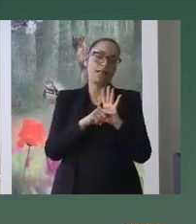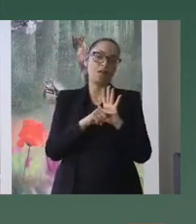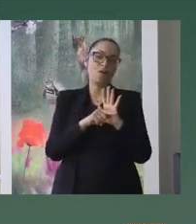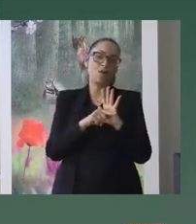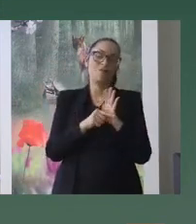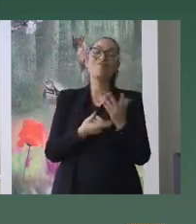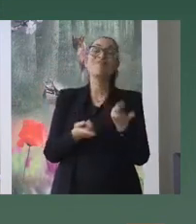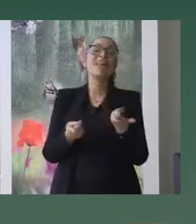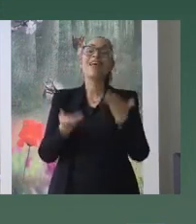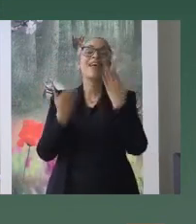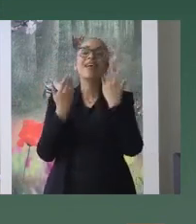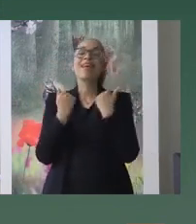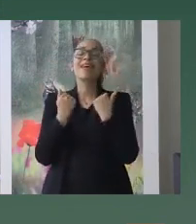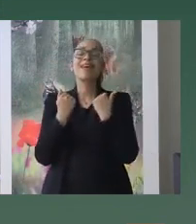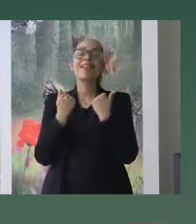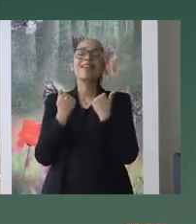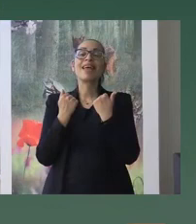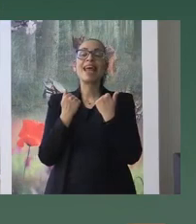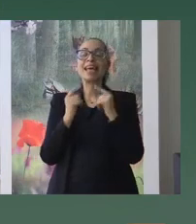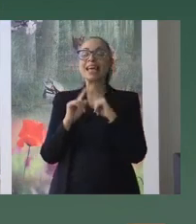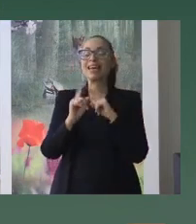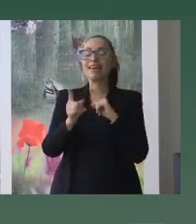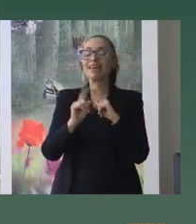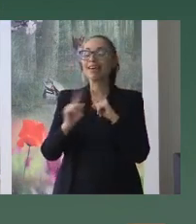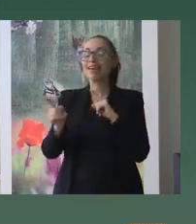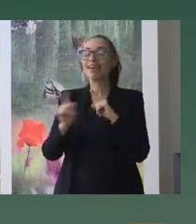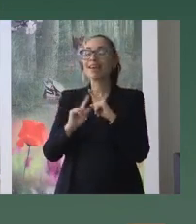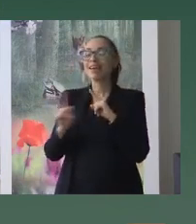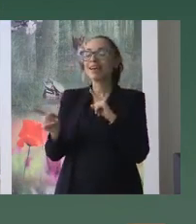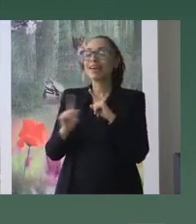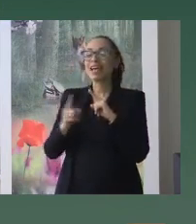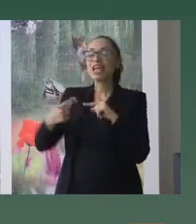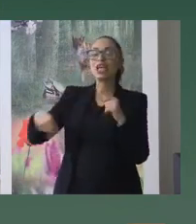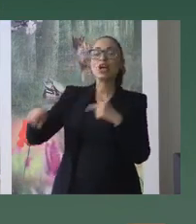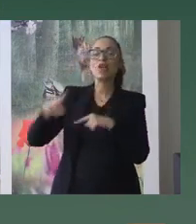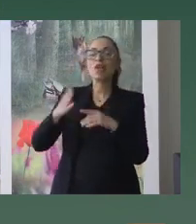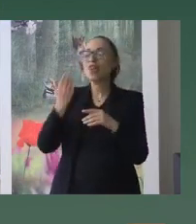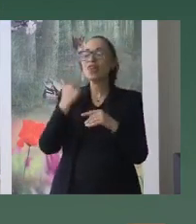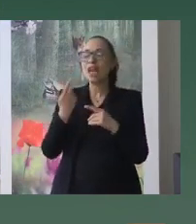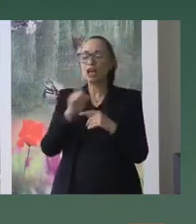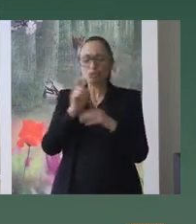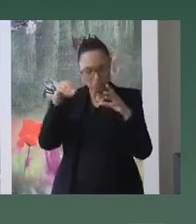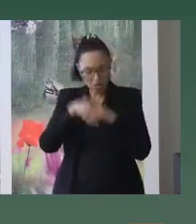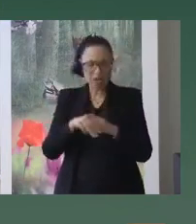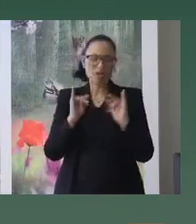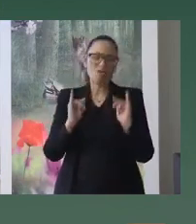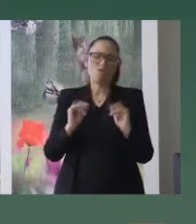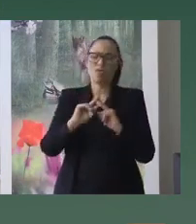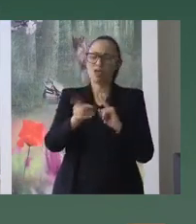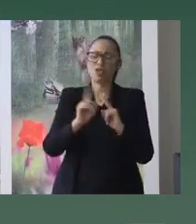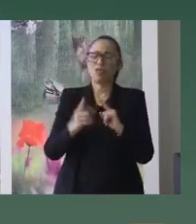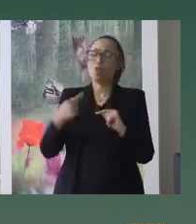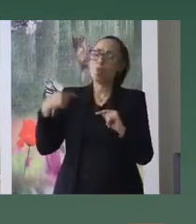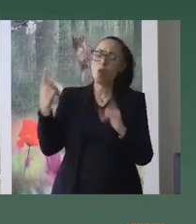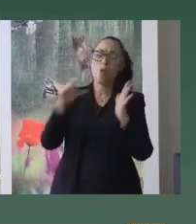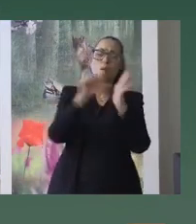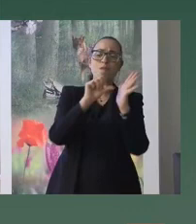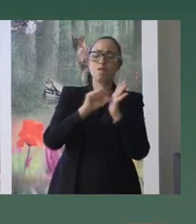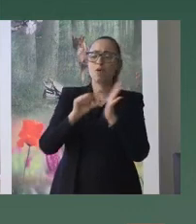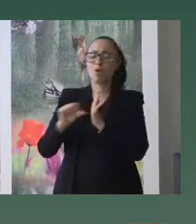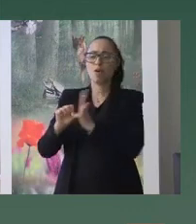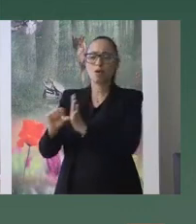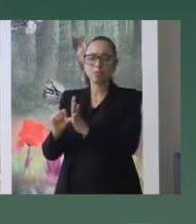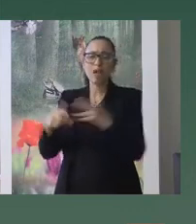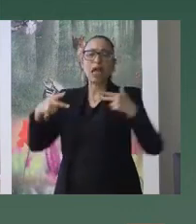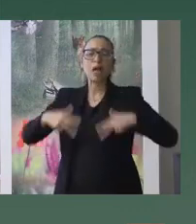δεν βγάζεις την κίνηση, όχι την κίνηση, την κυκλοφορία, δεν βγάζεις τη ζωή από την πόλη. Σε όλες τις πόλεις τα